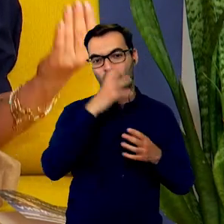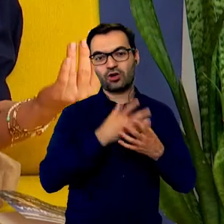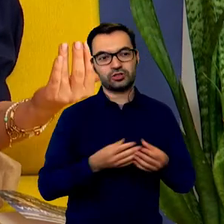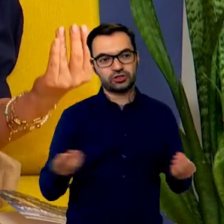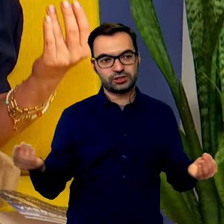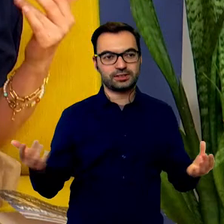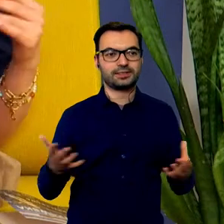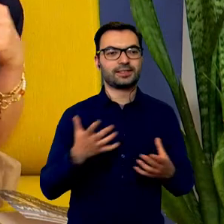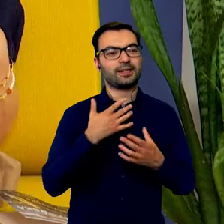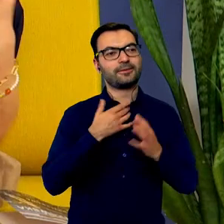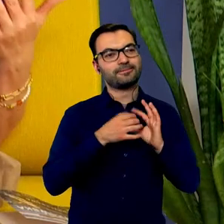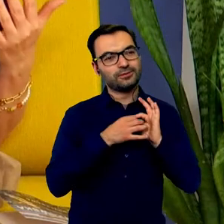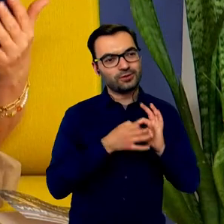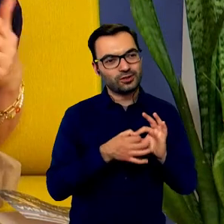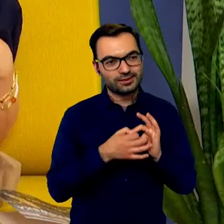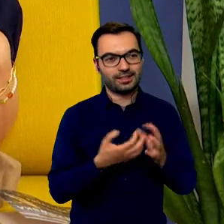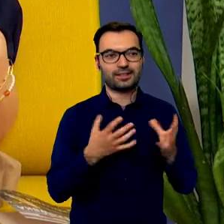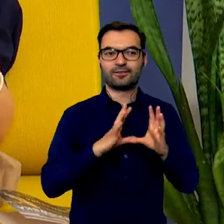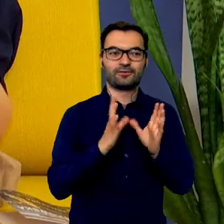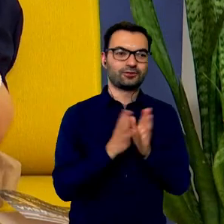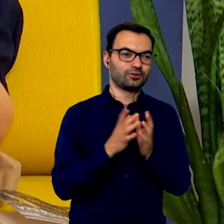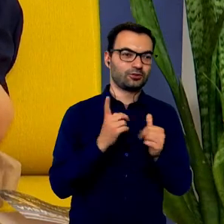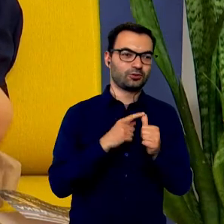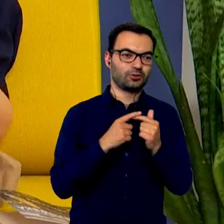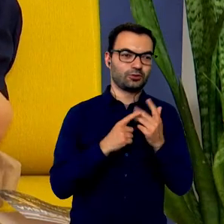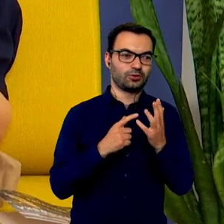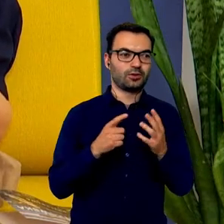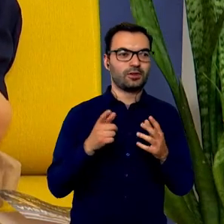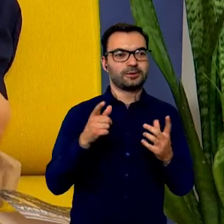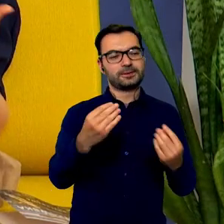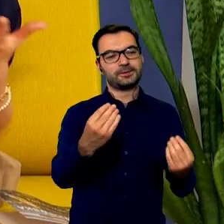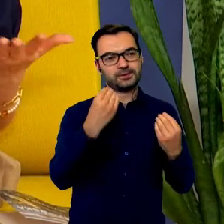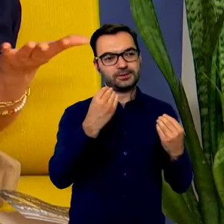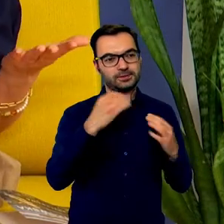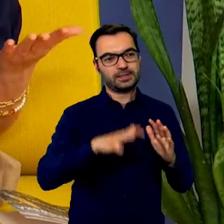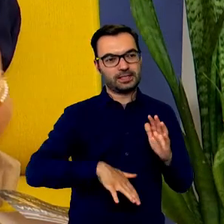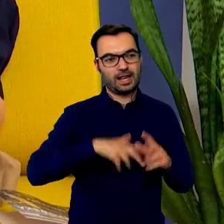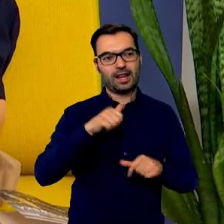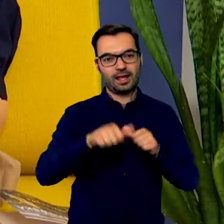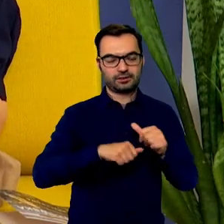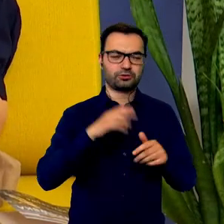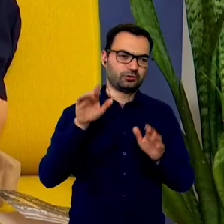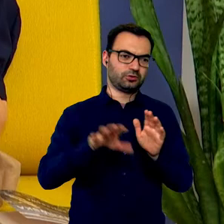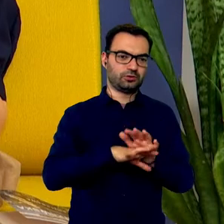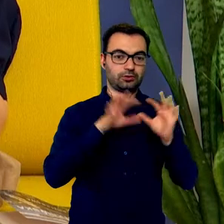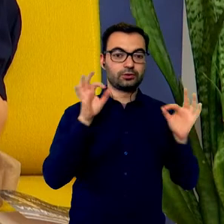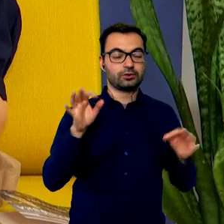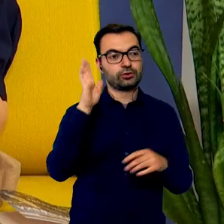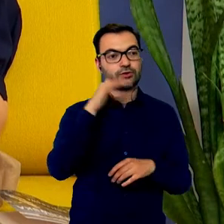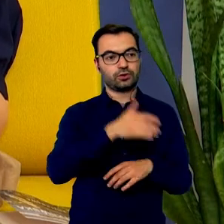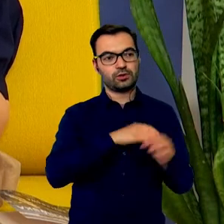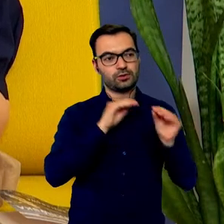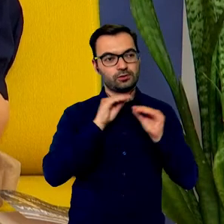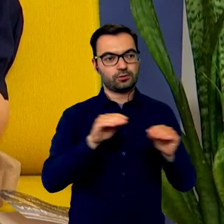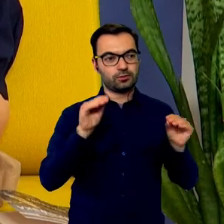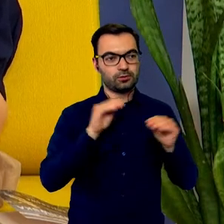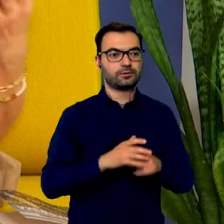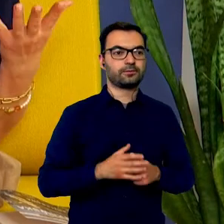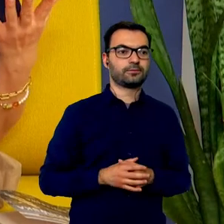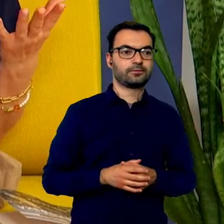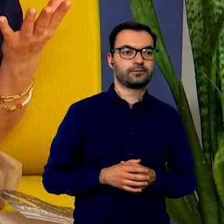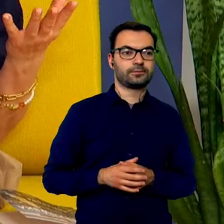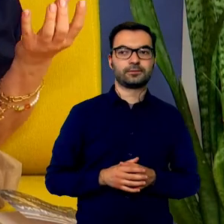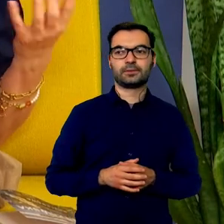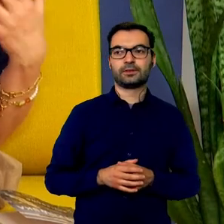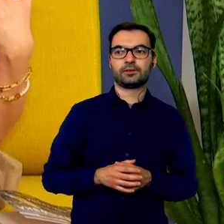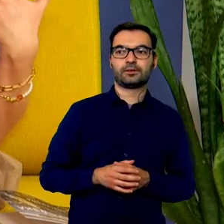ojczyzna, przywiązanie, to wszystko bardzo nam próbowano wpoić i wiele lat do tej pory w szkołach jest wpajane. Jak